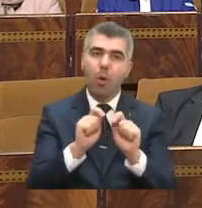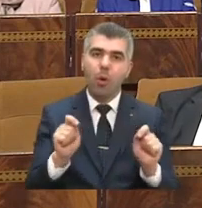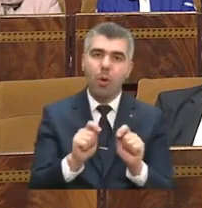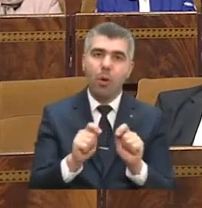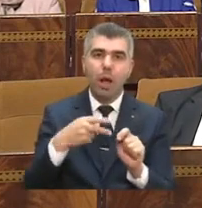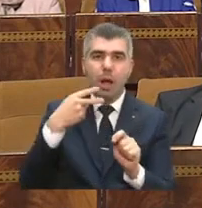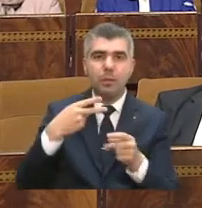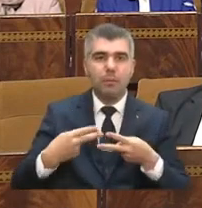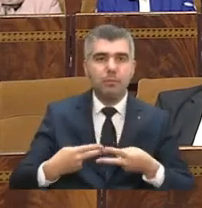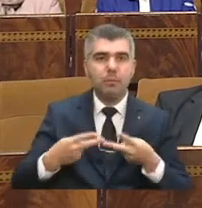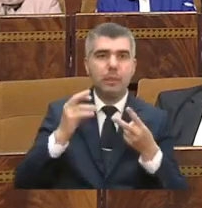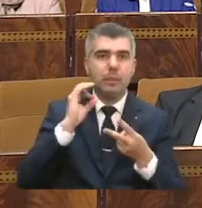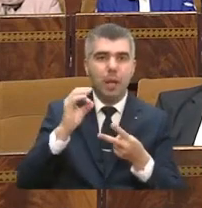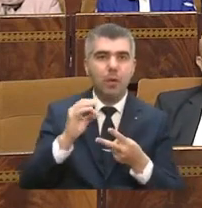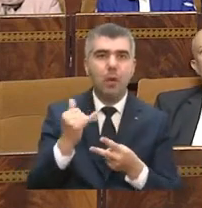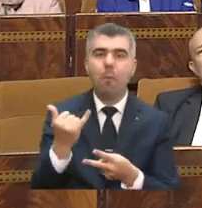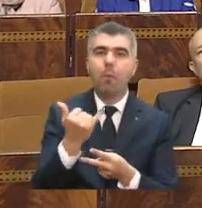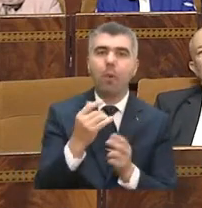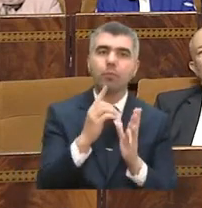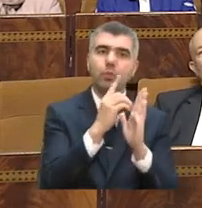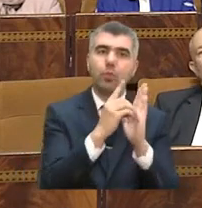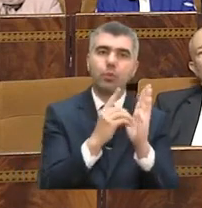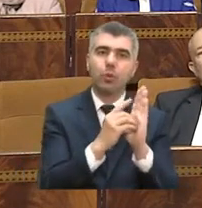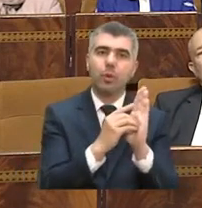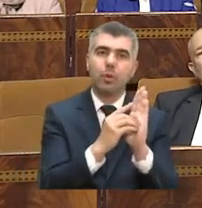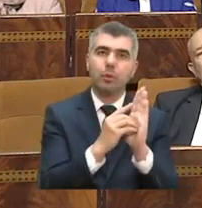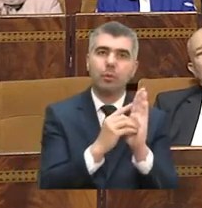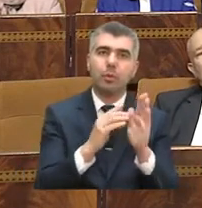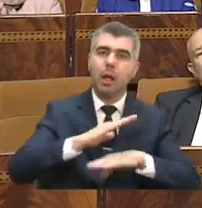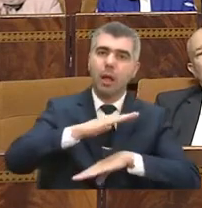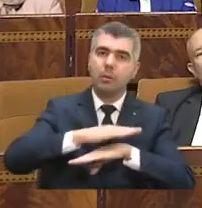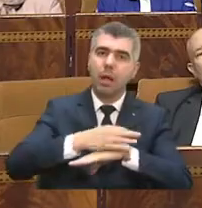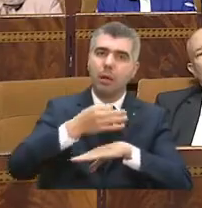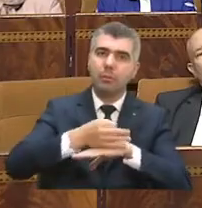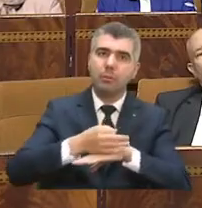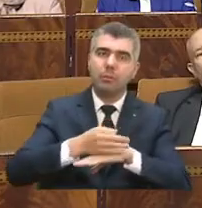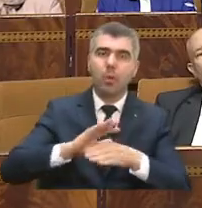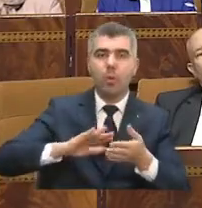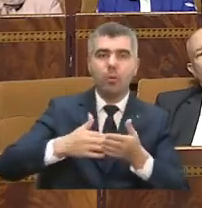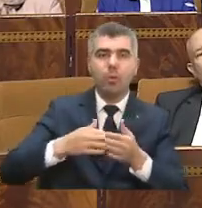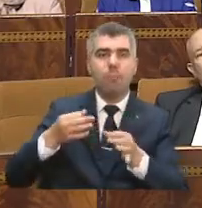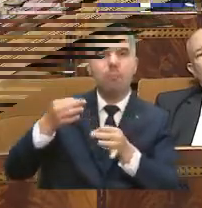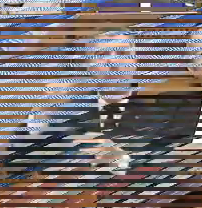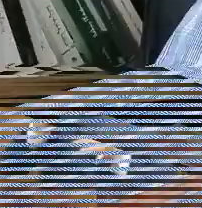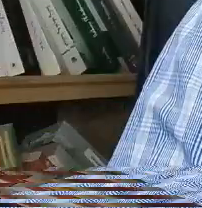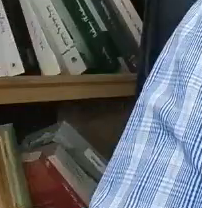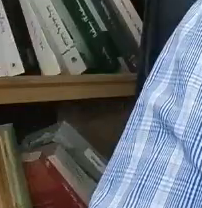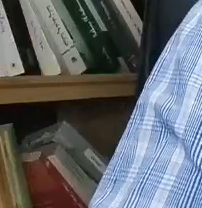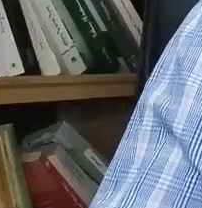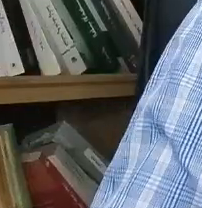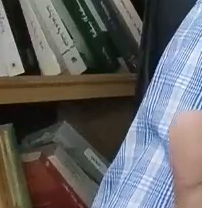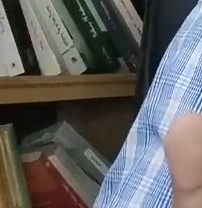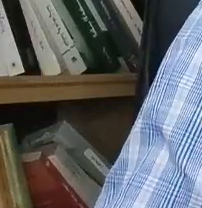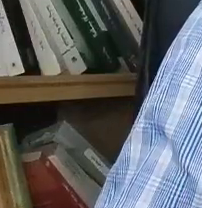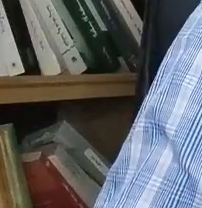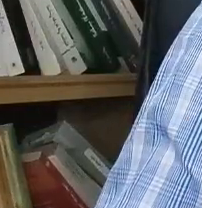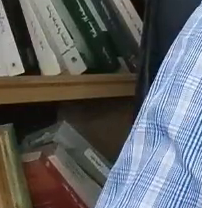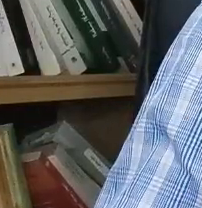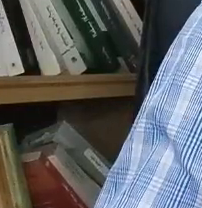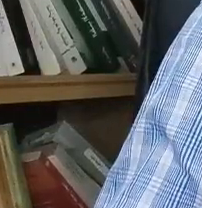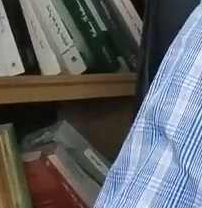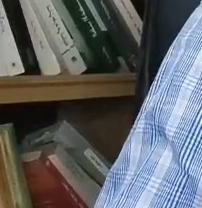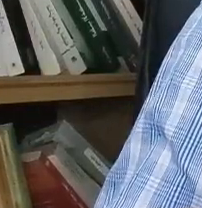الرأي ضمنهم الدستور، اللي ضرته خطره كاين المحكمة. في رد